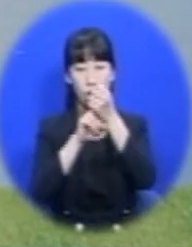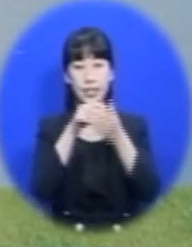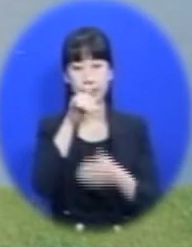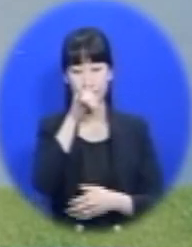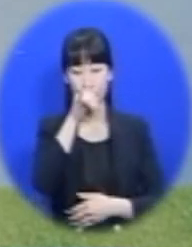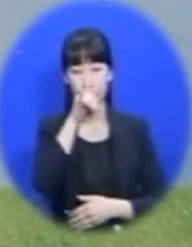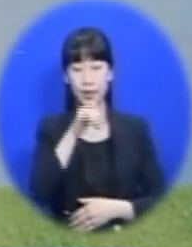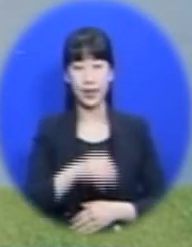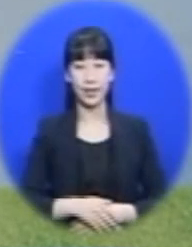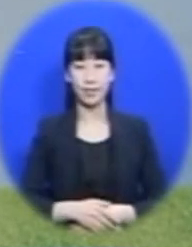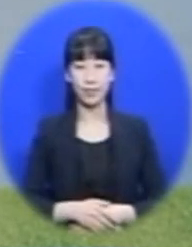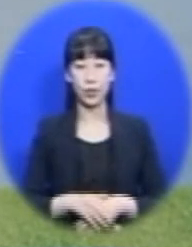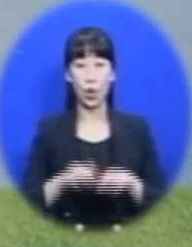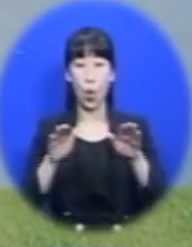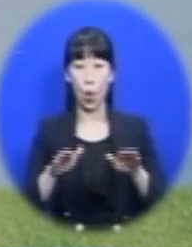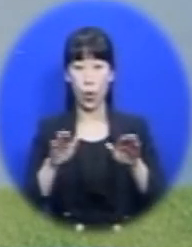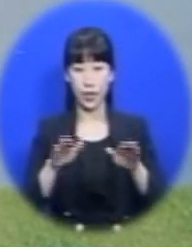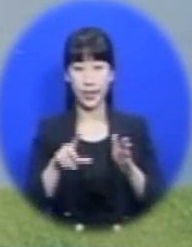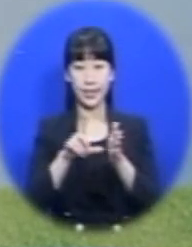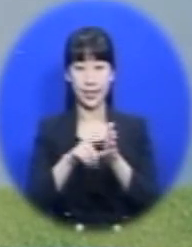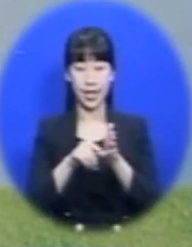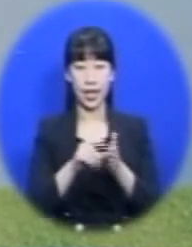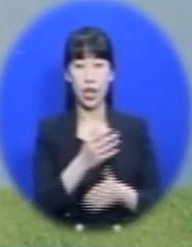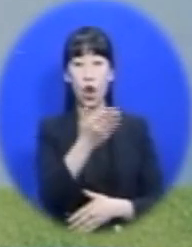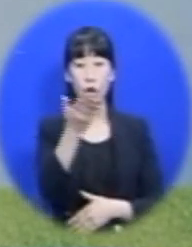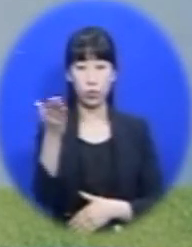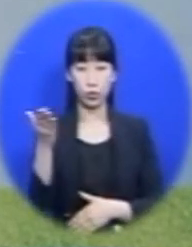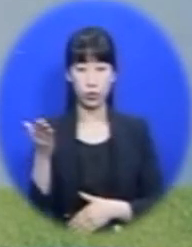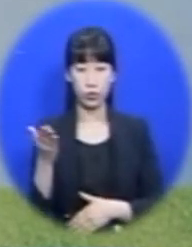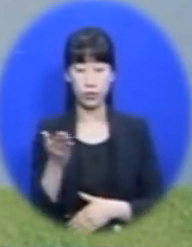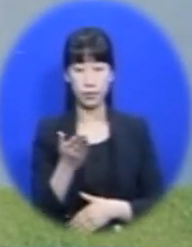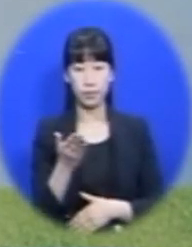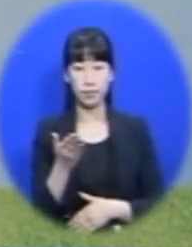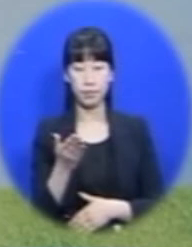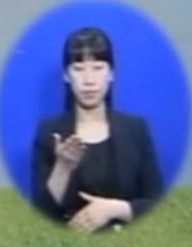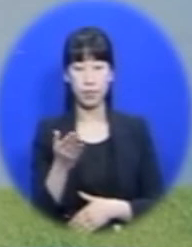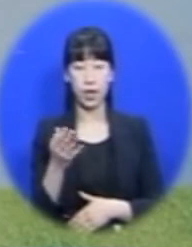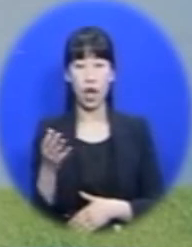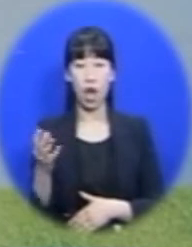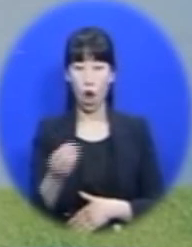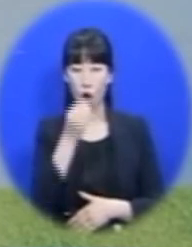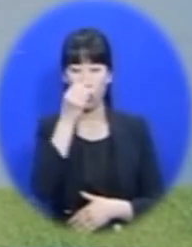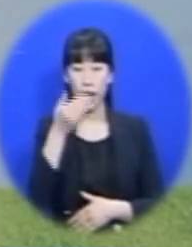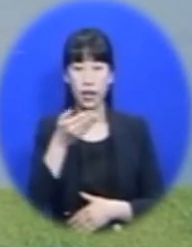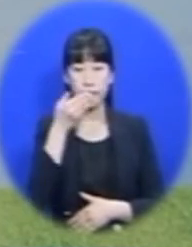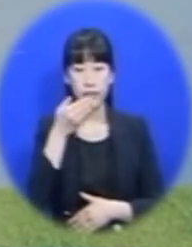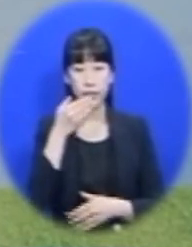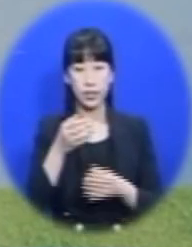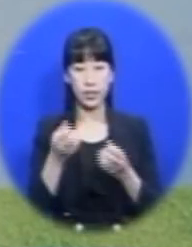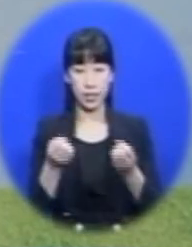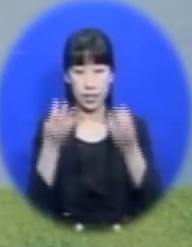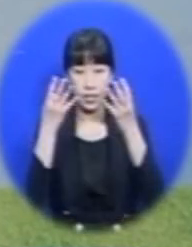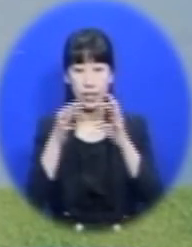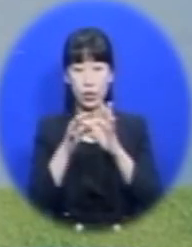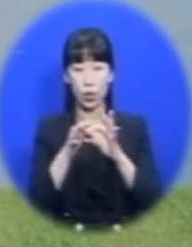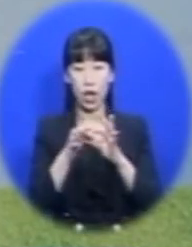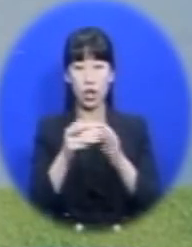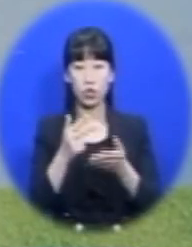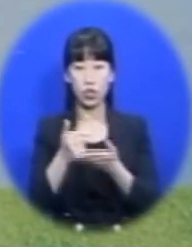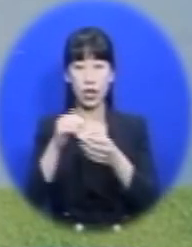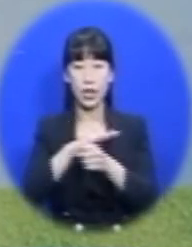일어납니다. 오늘 이 시간 여러분 모두에게 이 성찬을 통하여 주님의 찬양이 회복이 되기를